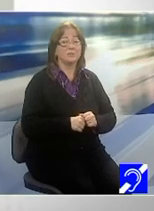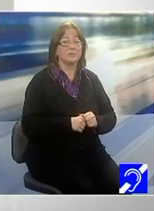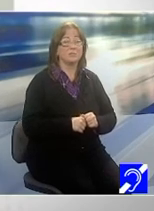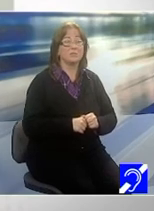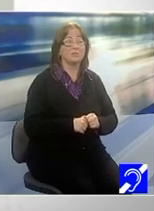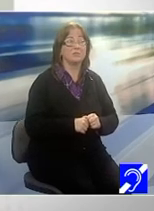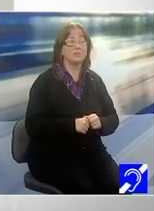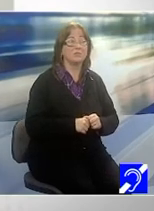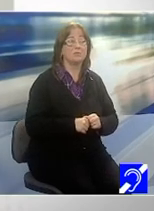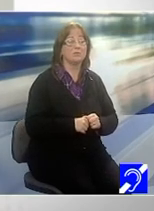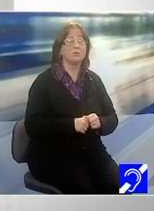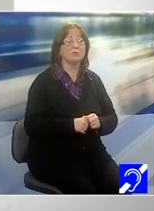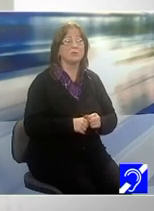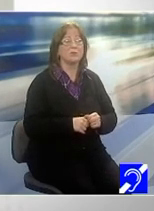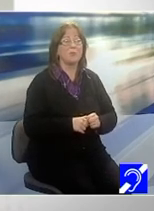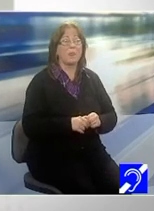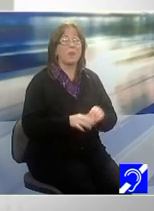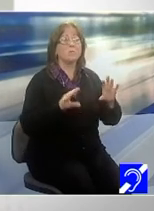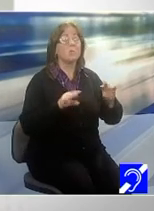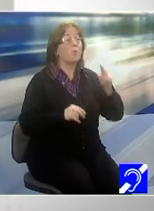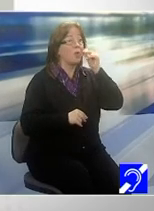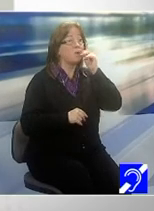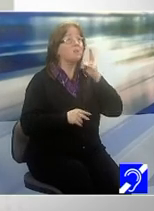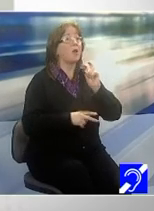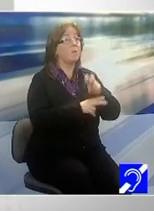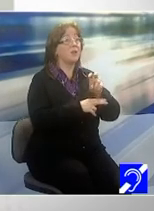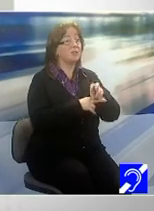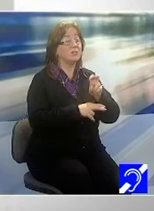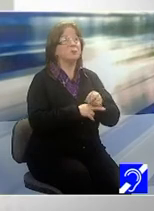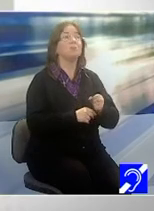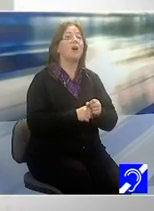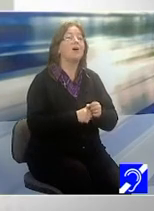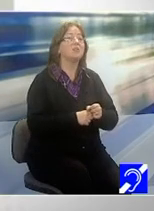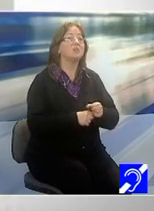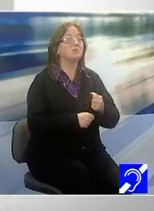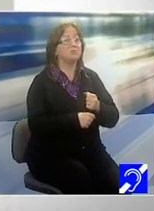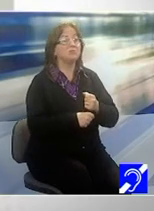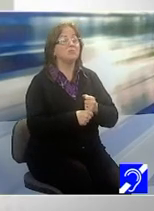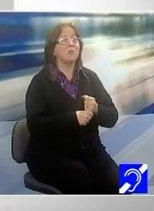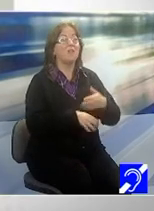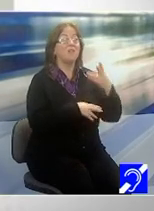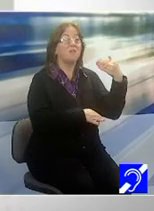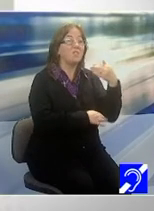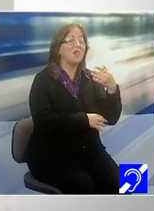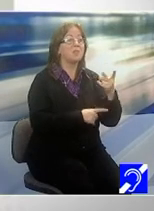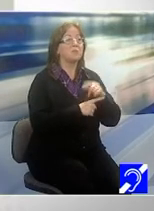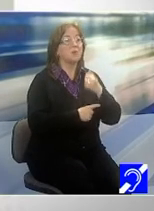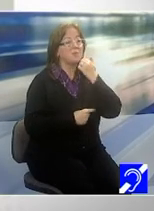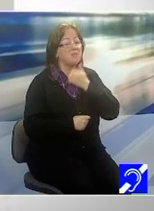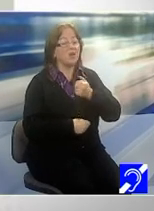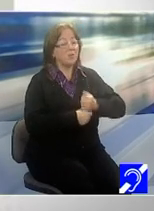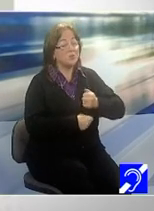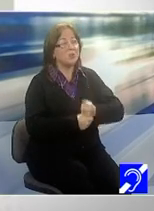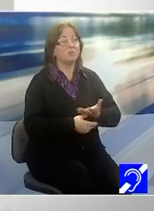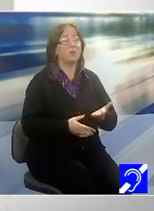clasa mijlocie, ca să folosim așa un termen, nu știu cât e dezvoltat în lumea, dar oameni cu job, profesioniști, mediu privat, care au spus, ok, nu vă place ce se întâmplă